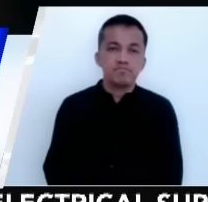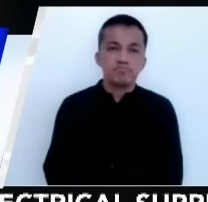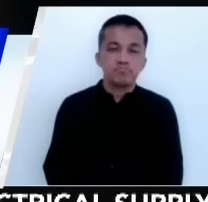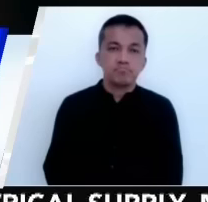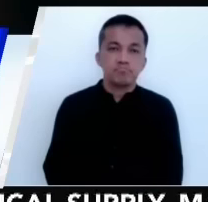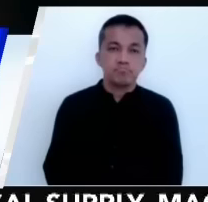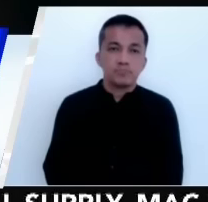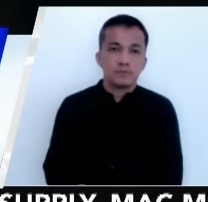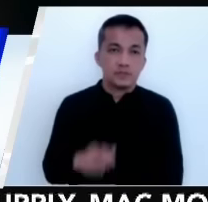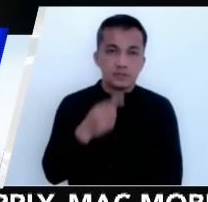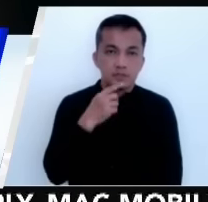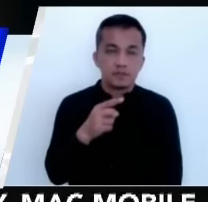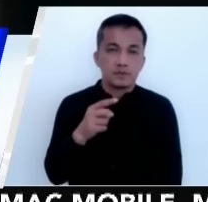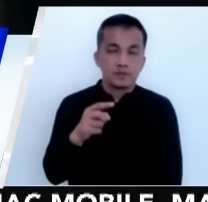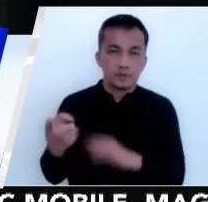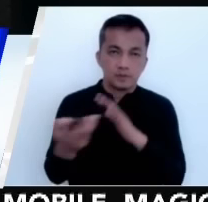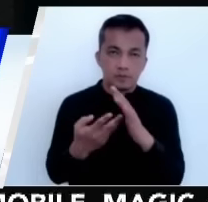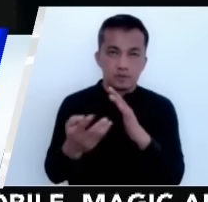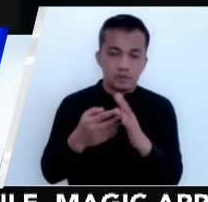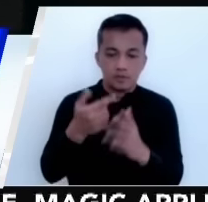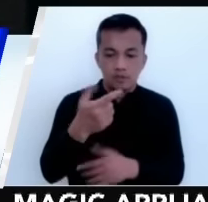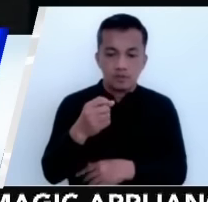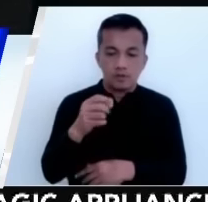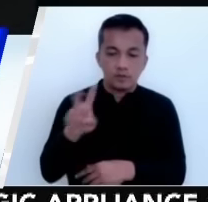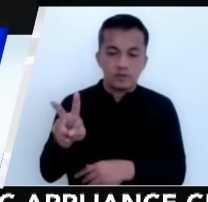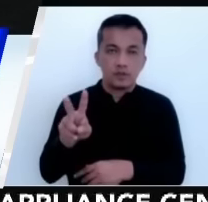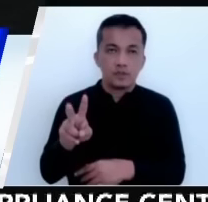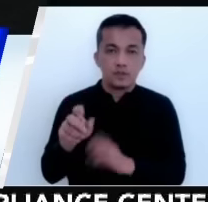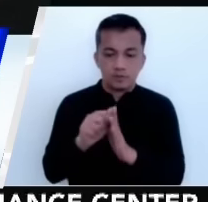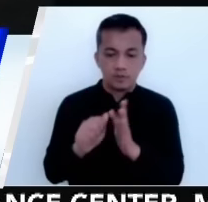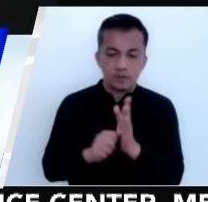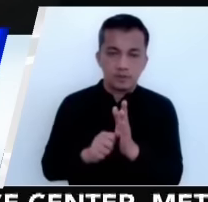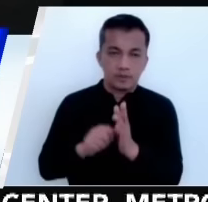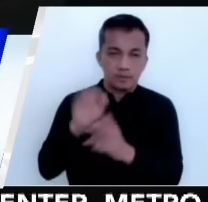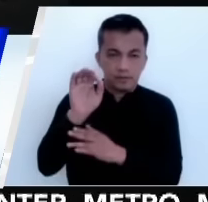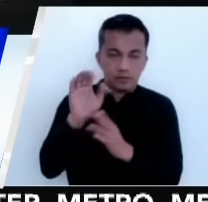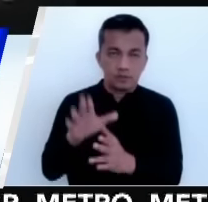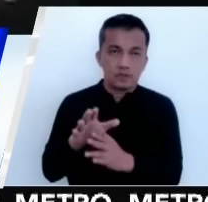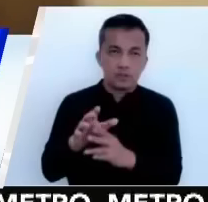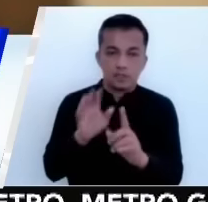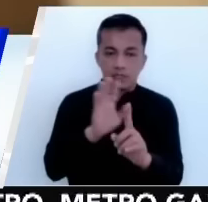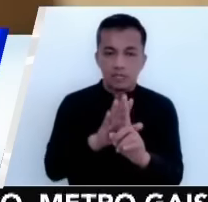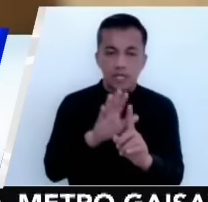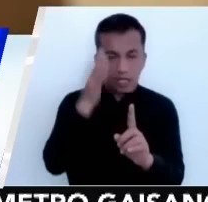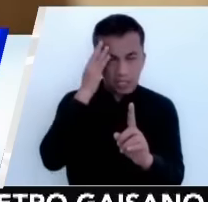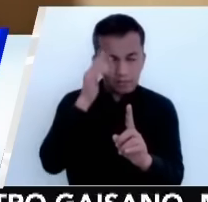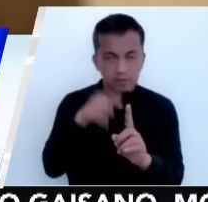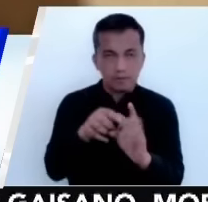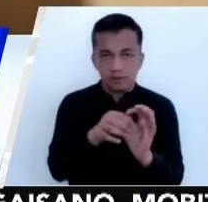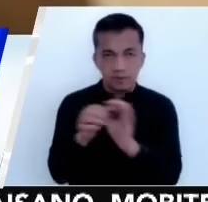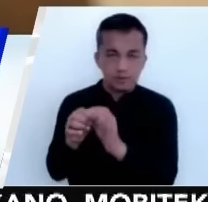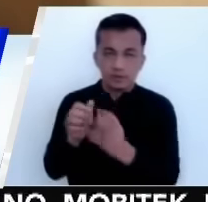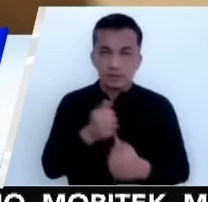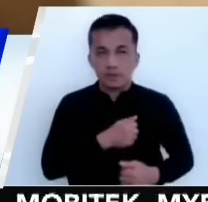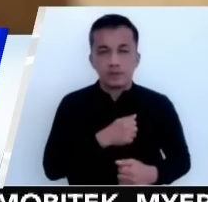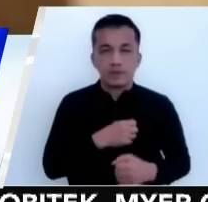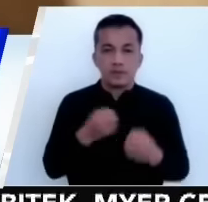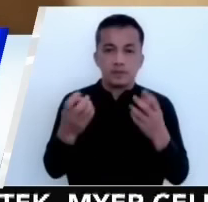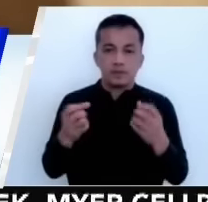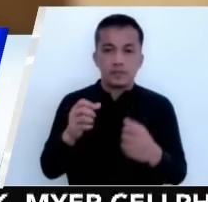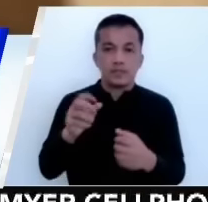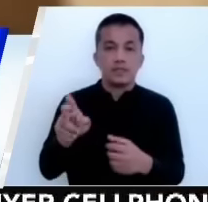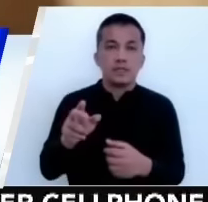naging kliyente rin ang gobernador ng abogado ng pastor, kilala rin siyang may koneksyon sa Army at marami ring NPA commander